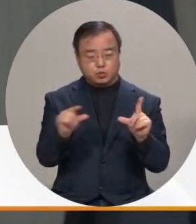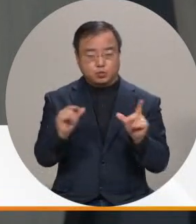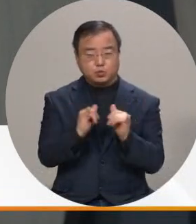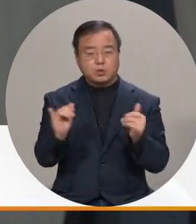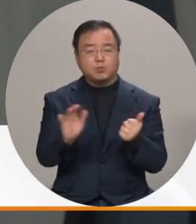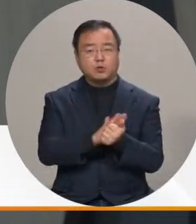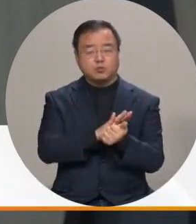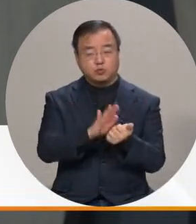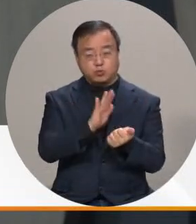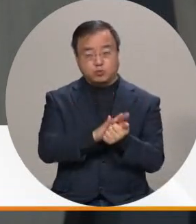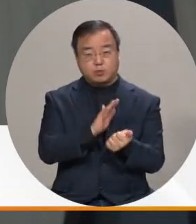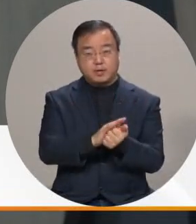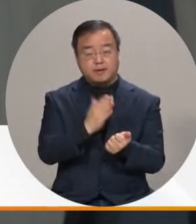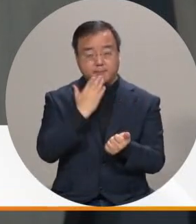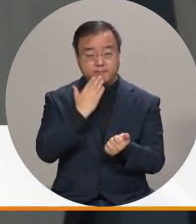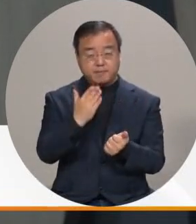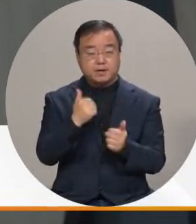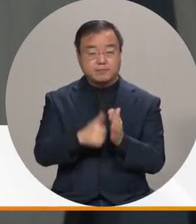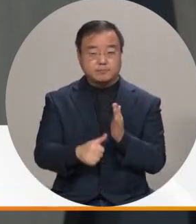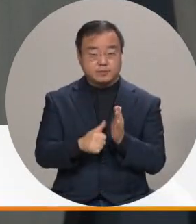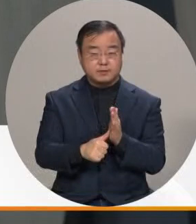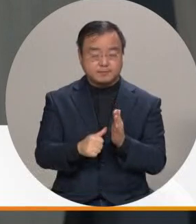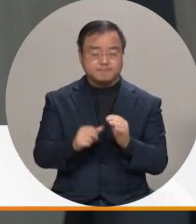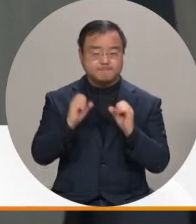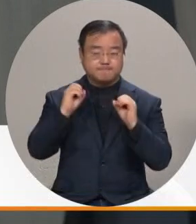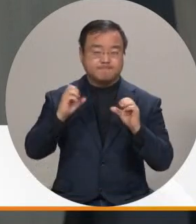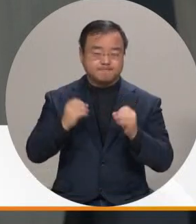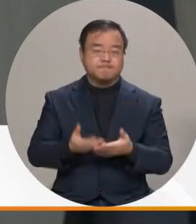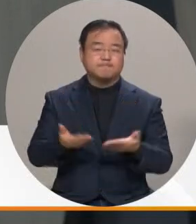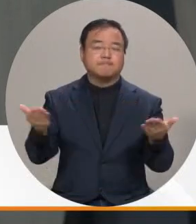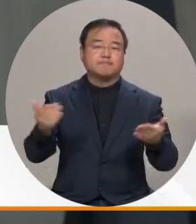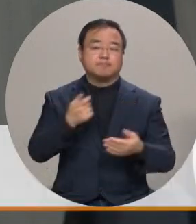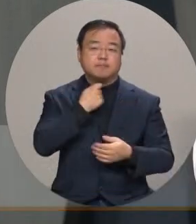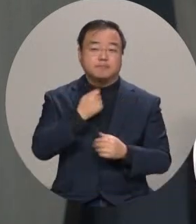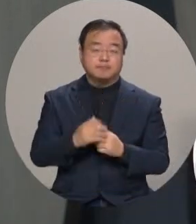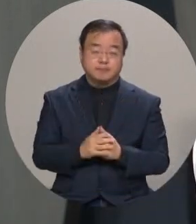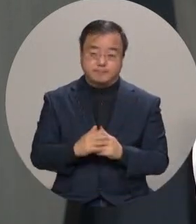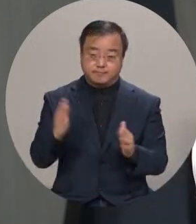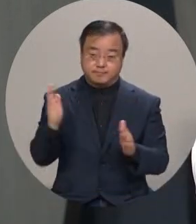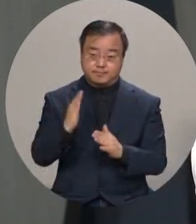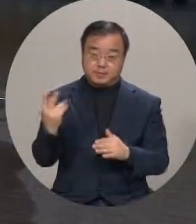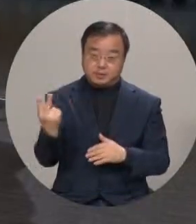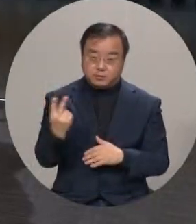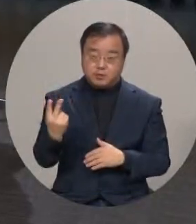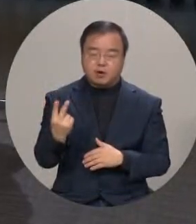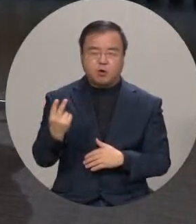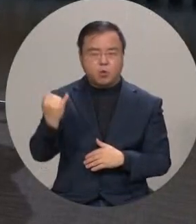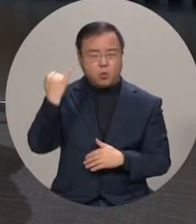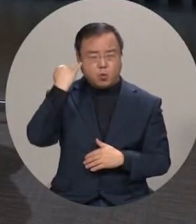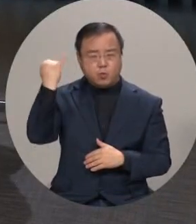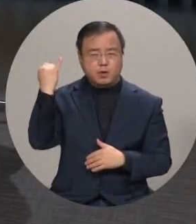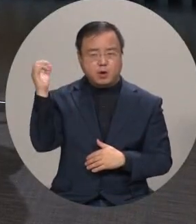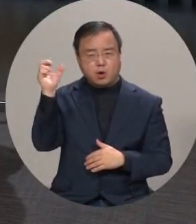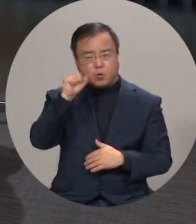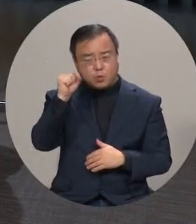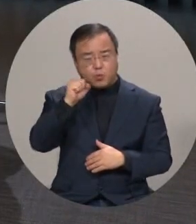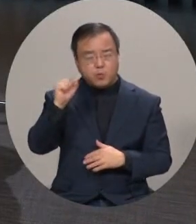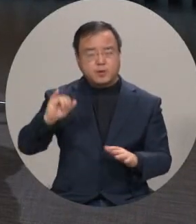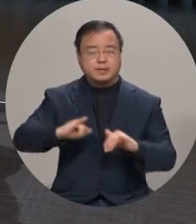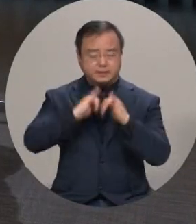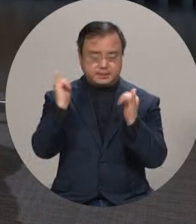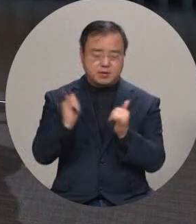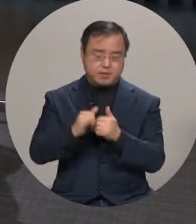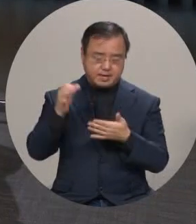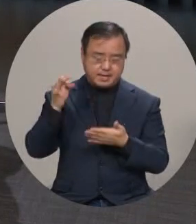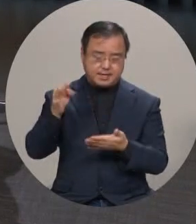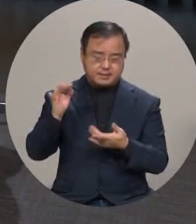있는 이제 작업물을 만들어 세상에 알리고 싶 네 우리 학생들의 아주 기발한 아이디어가 사회적 가치에